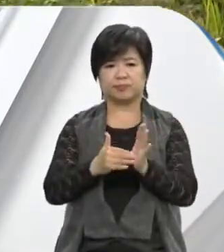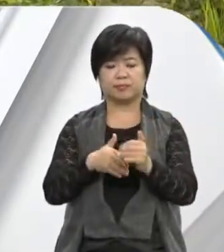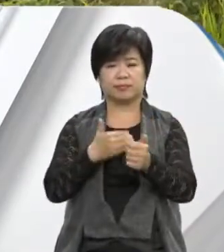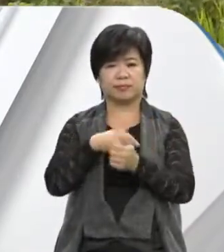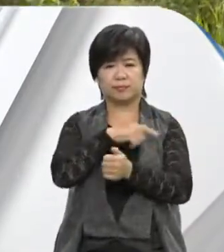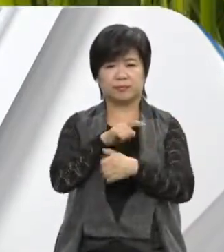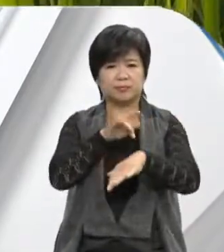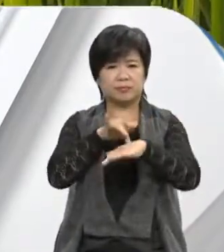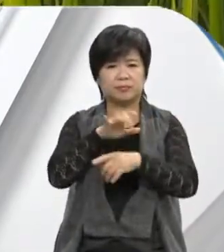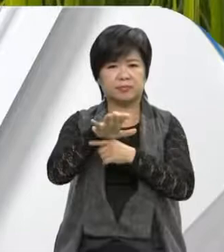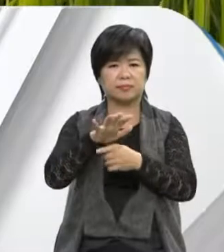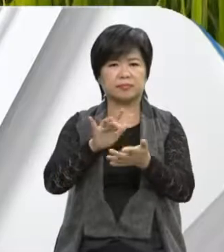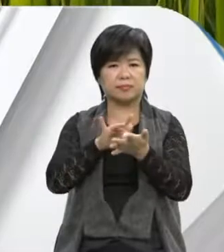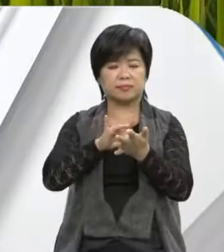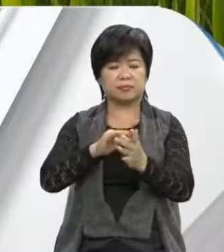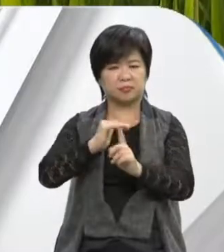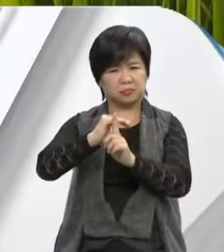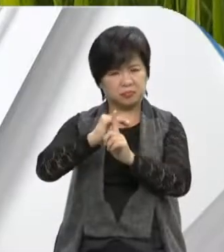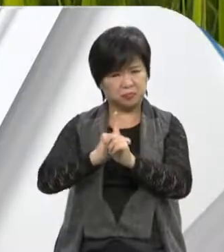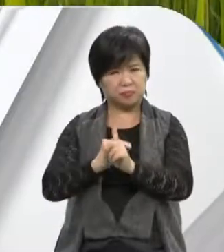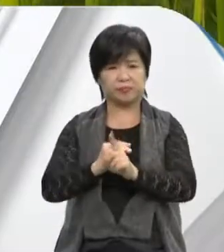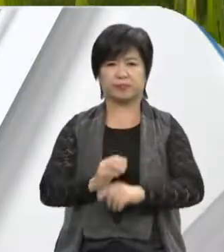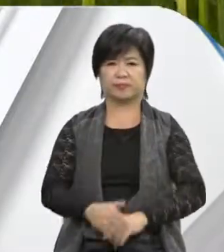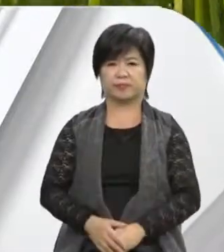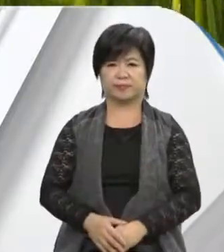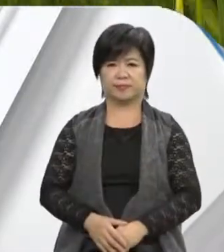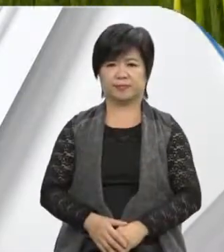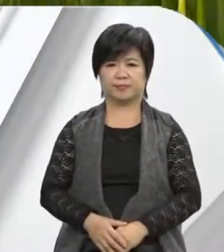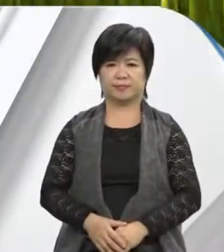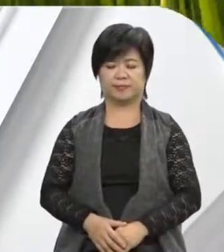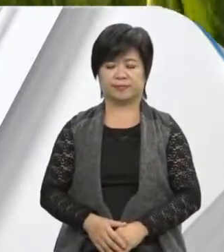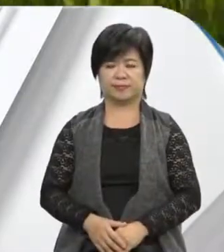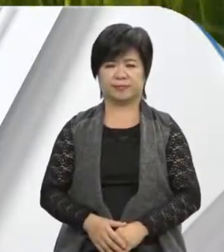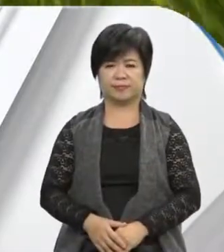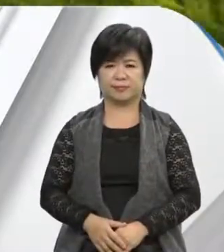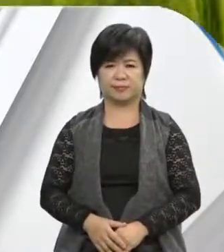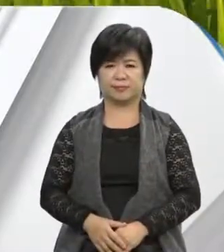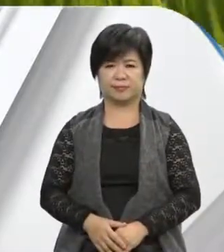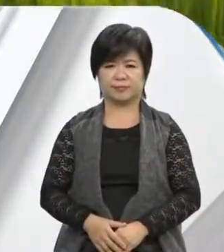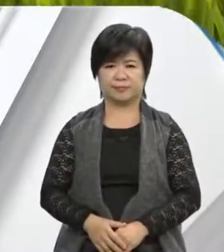众接触到农药残留的风险。刚刚新闻王万仪、刘文辉特别报道。